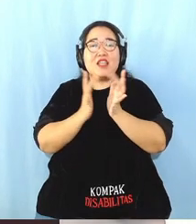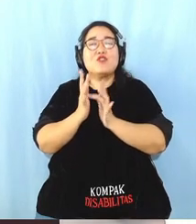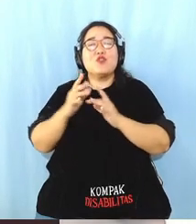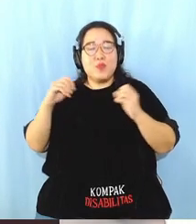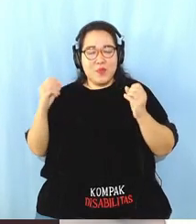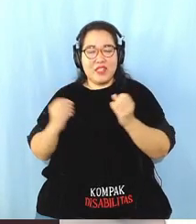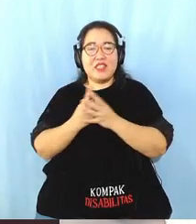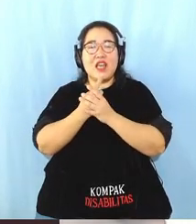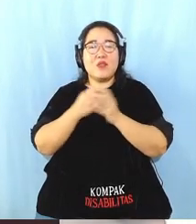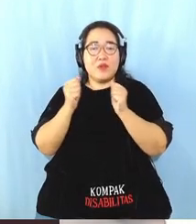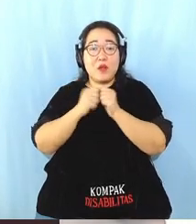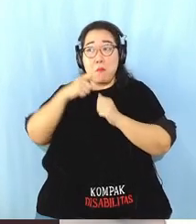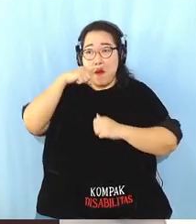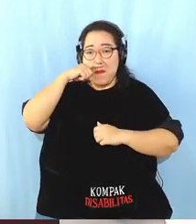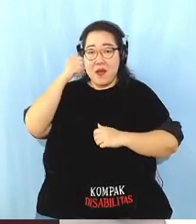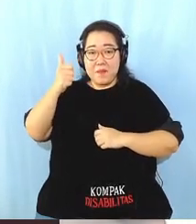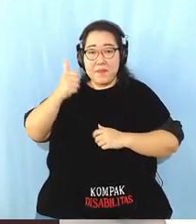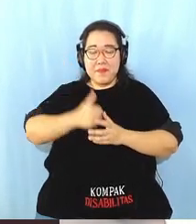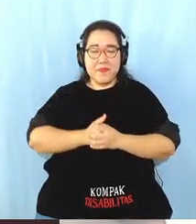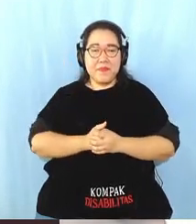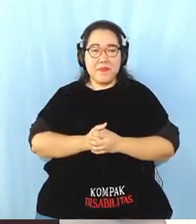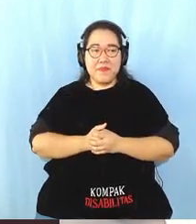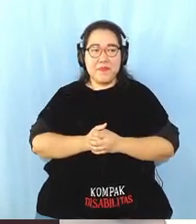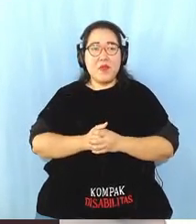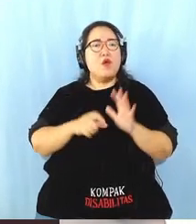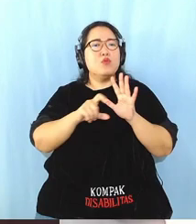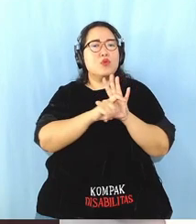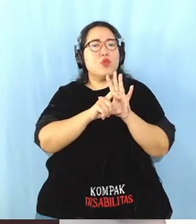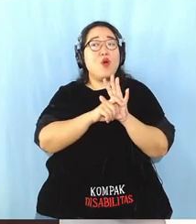Kita bisa menyaksikan juga pada peristiwa Getsemani.